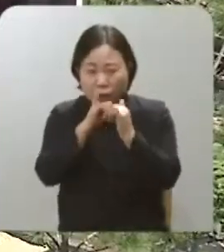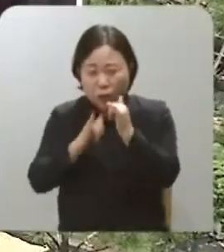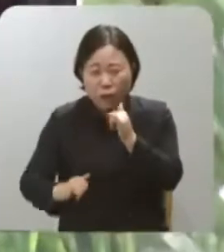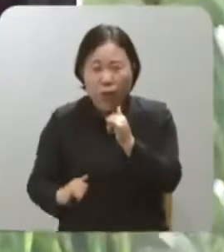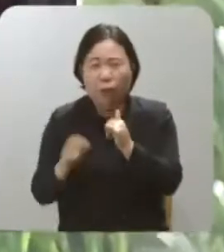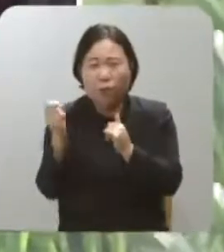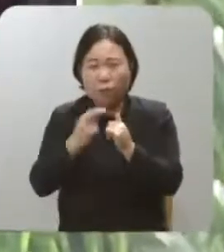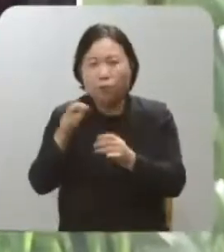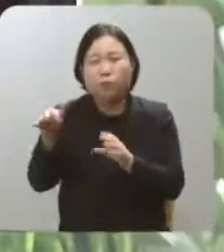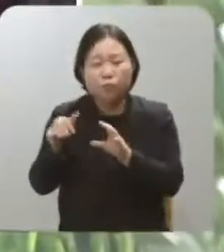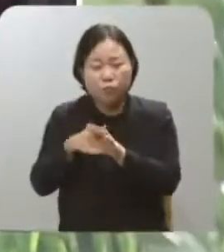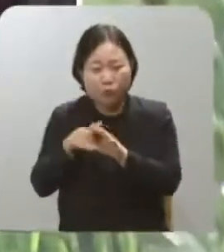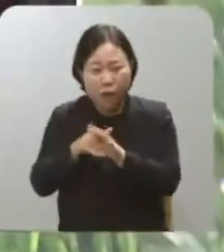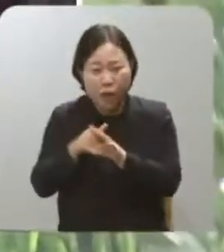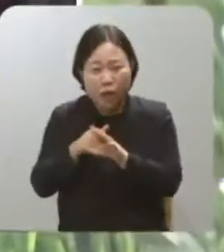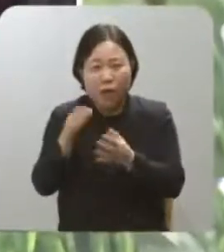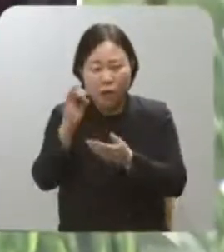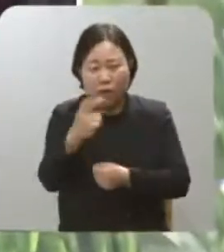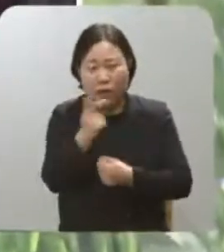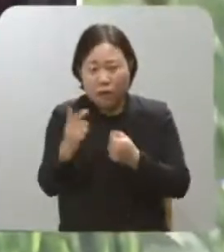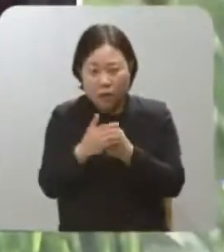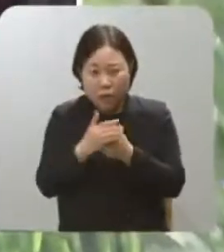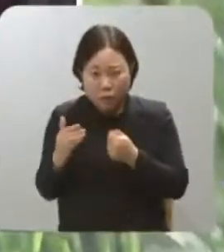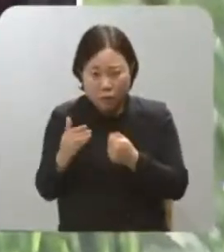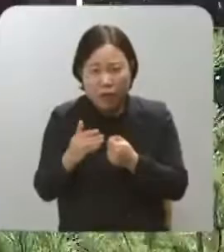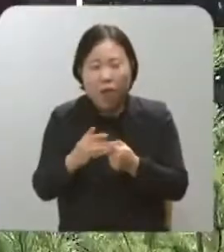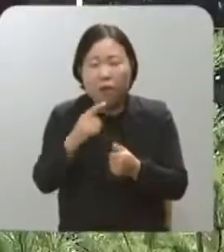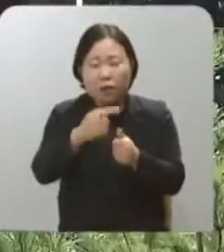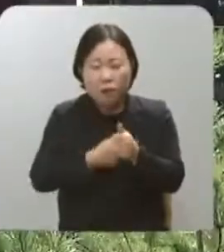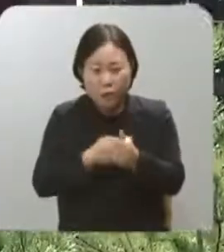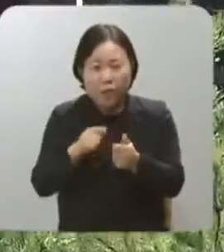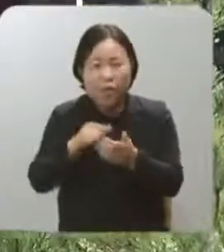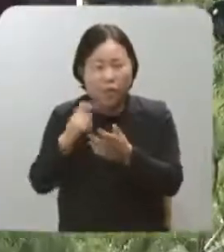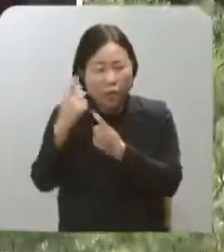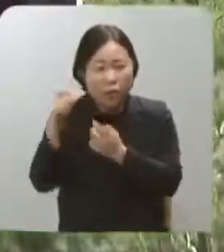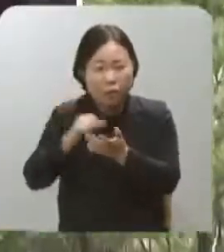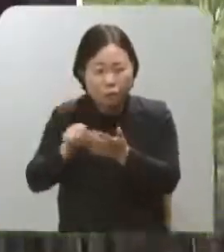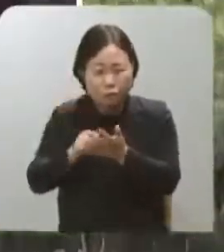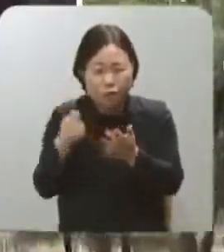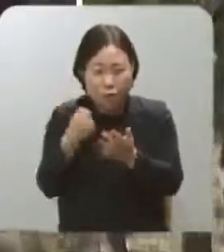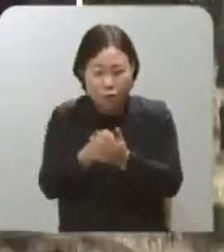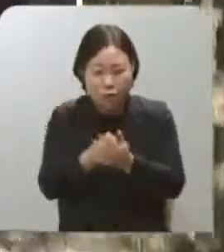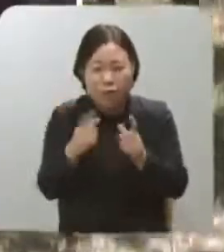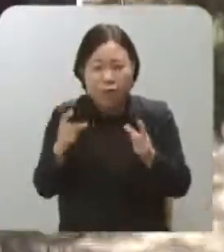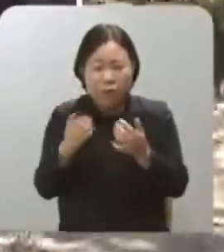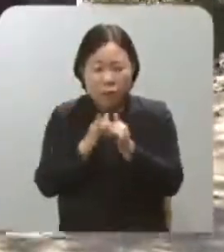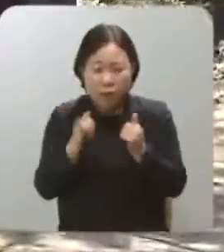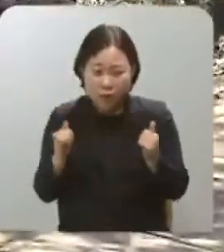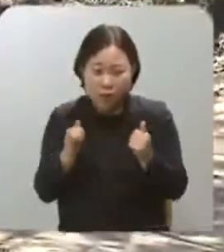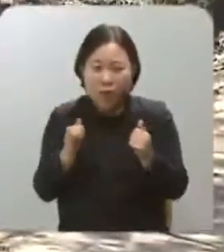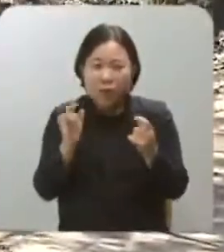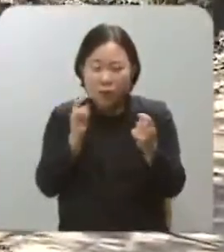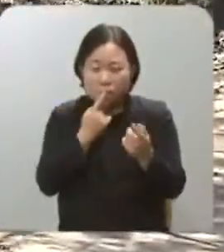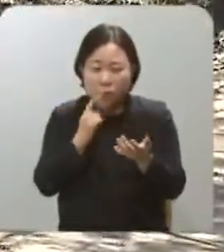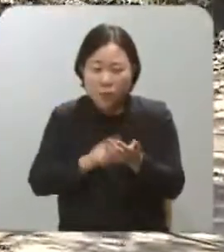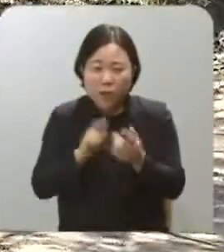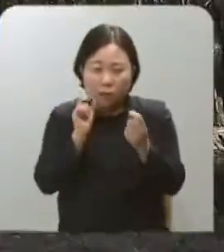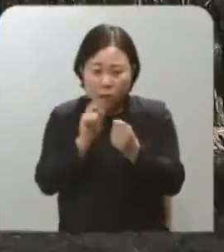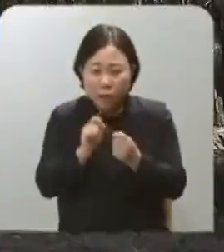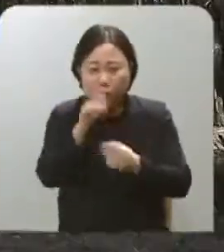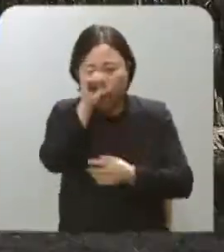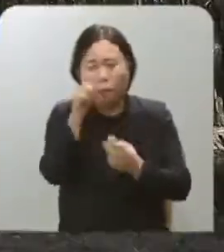전 연비가 물로 주점이 된거예요 일반 시민들이 좀 더 접하기 쉽게 하는 것도 바람직한 일이라고 생각을